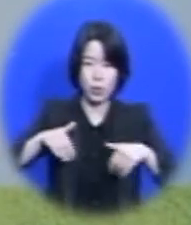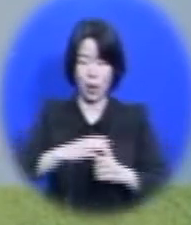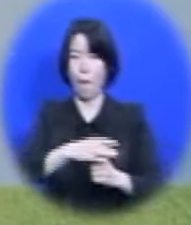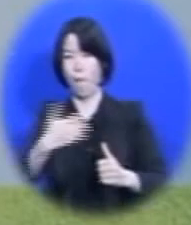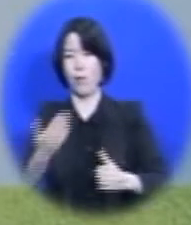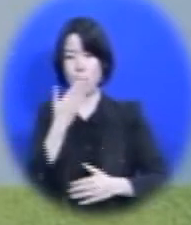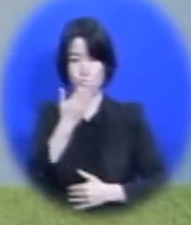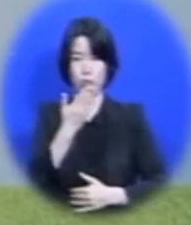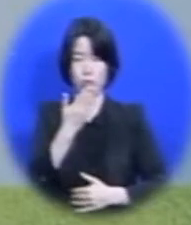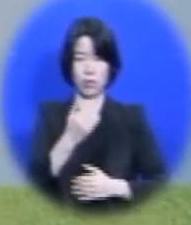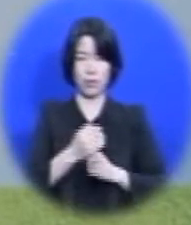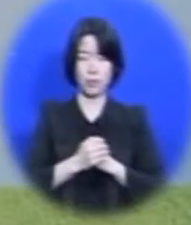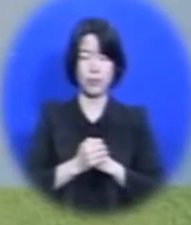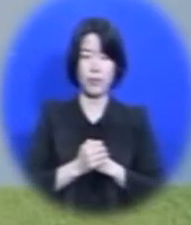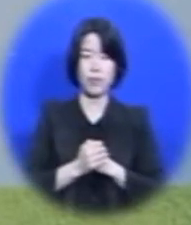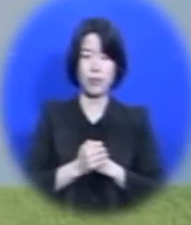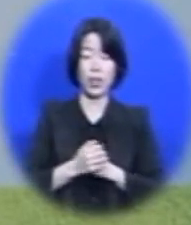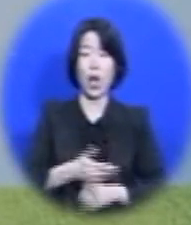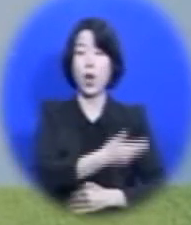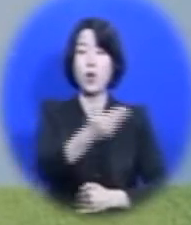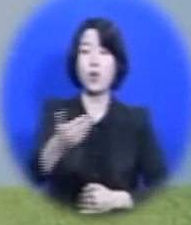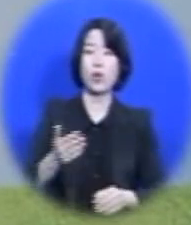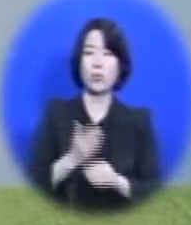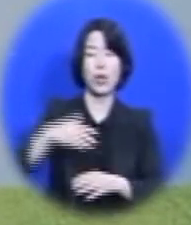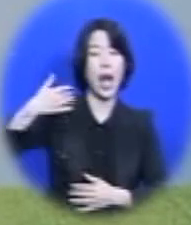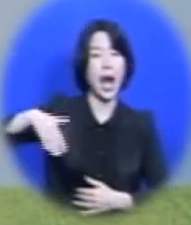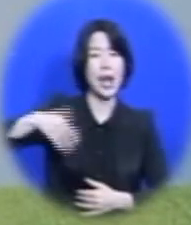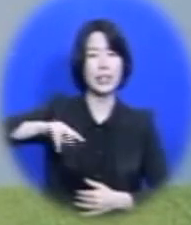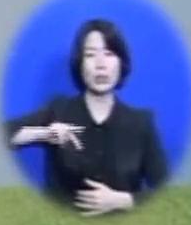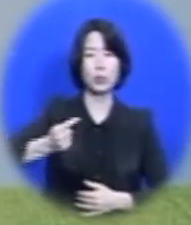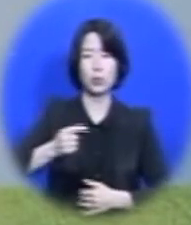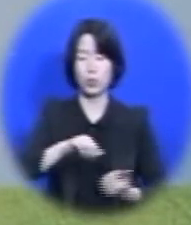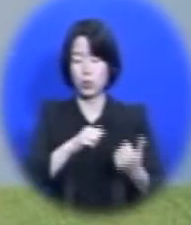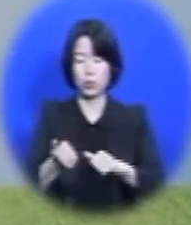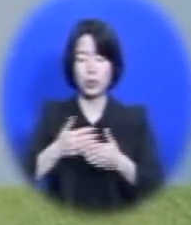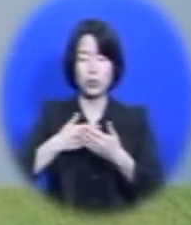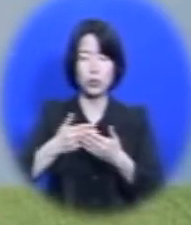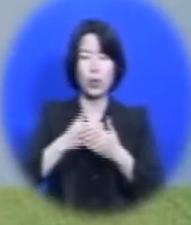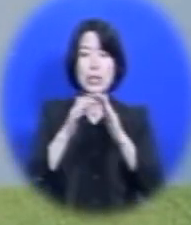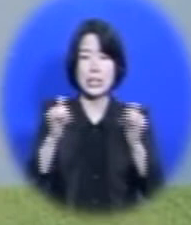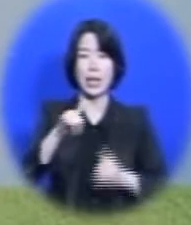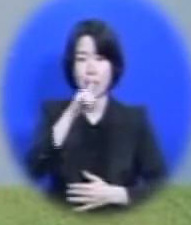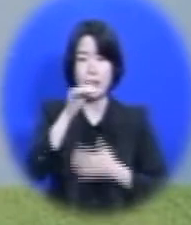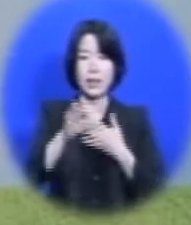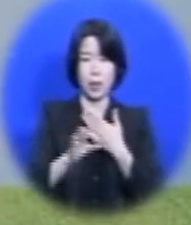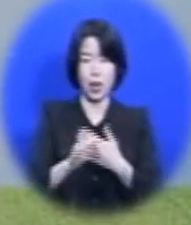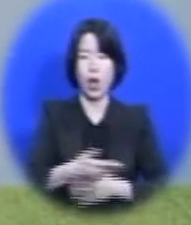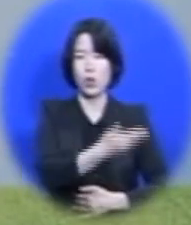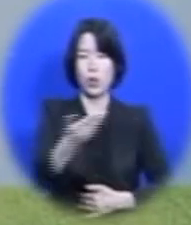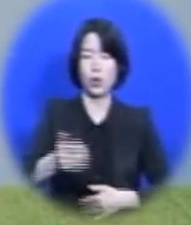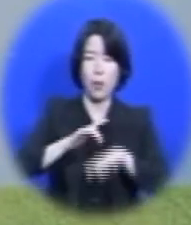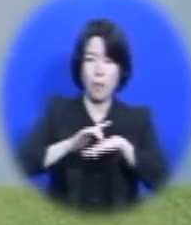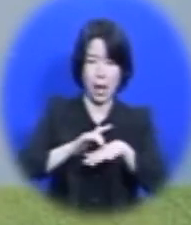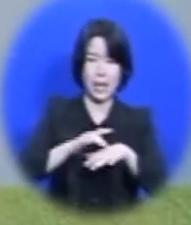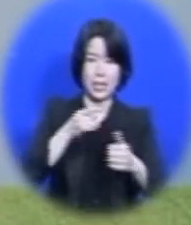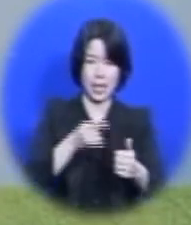벗어나게 된다는 겁니다. 여러분 중에 아직도 죽음이 두려운 분이 있다면 여러분은